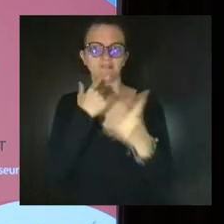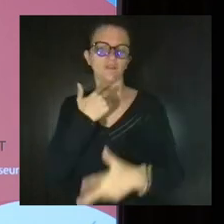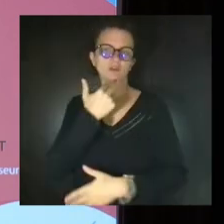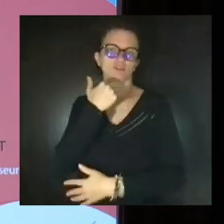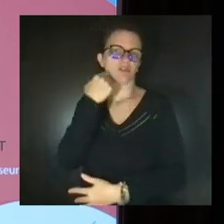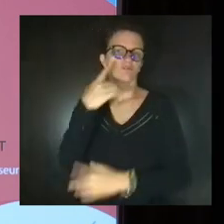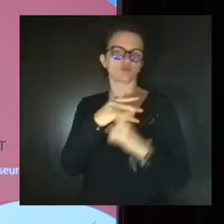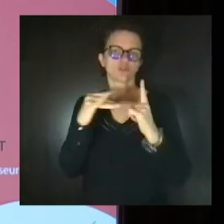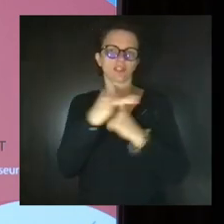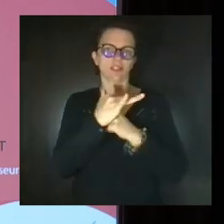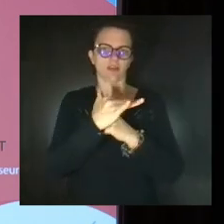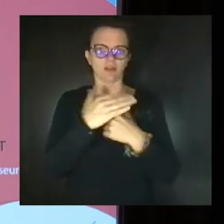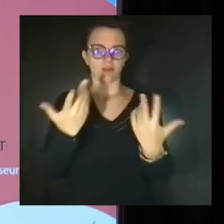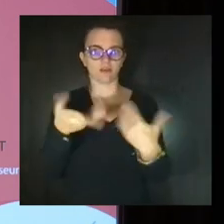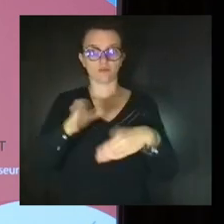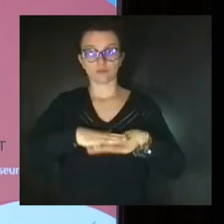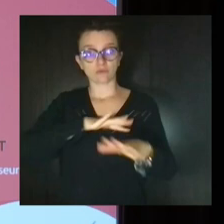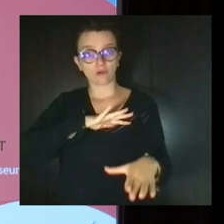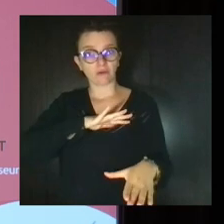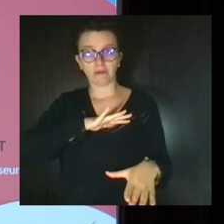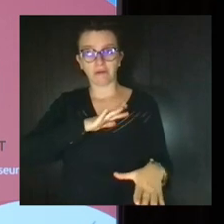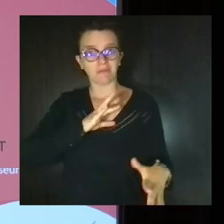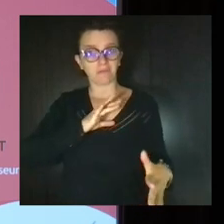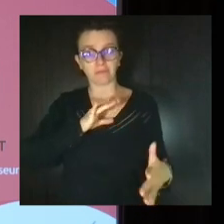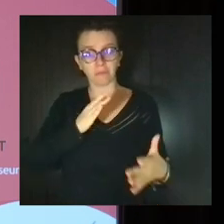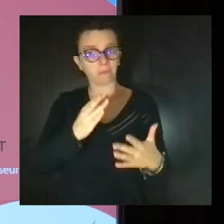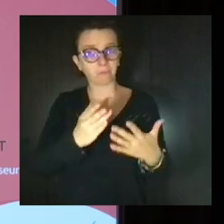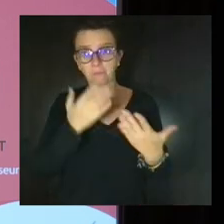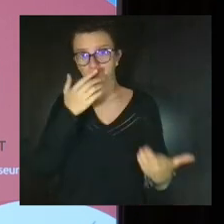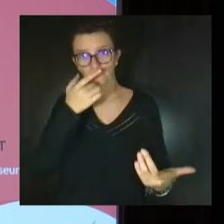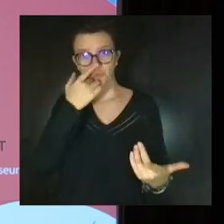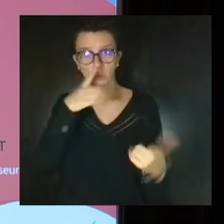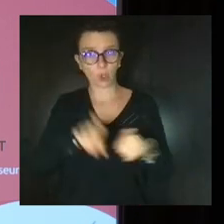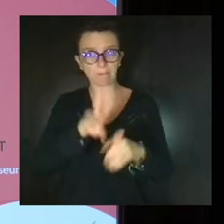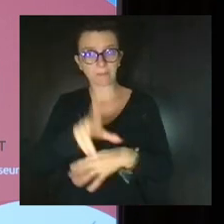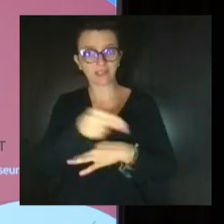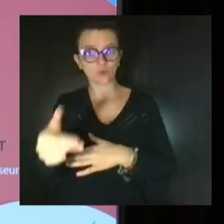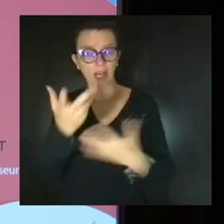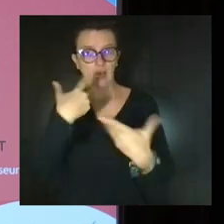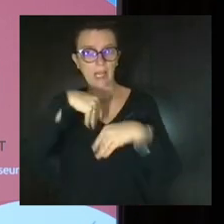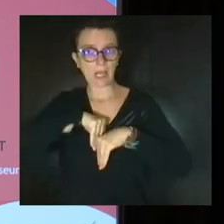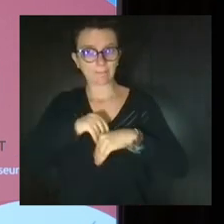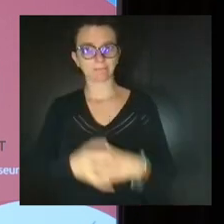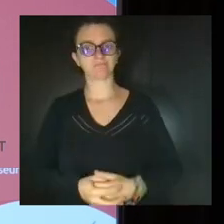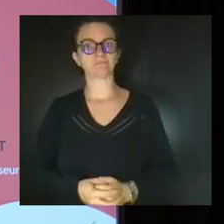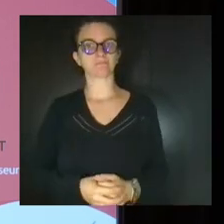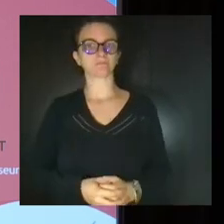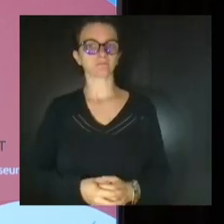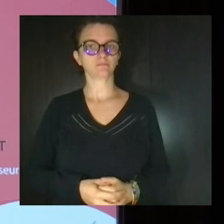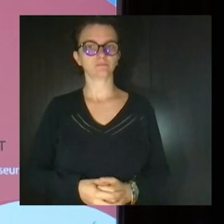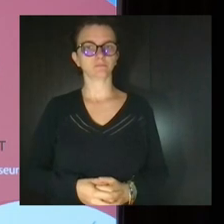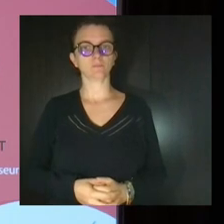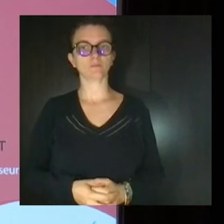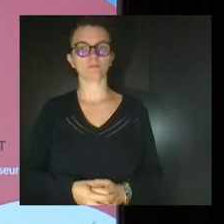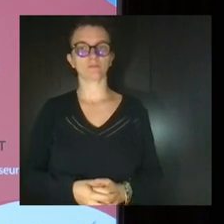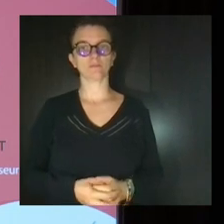Et finalement, au bout d'un moment, on considérera ça comme quelque chose de naturel. Pour centrer un